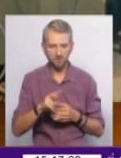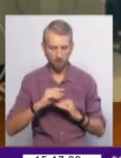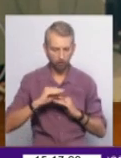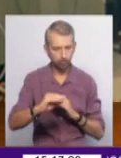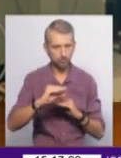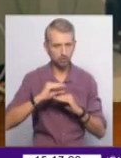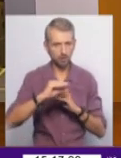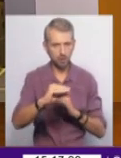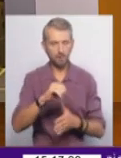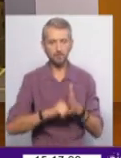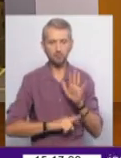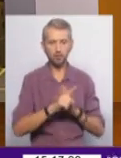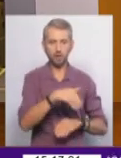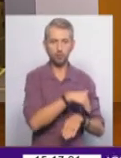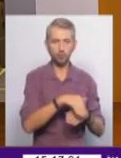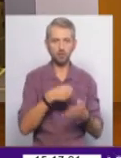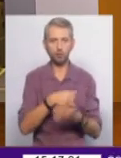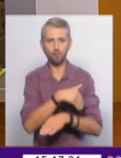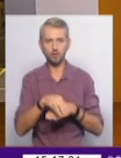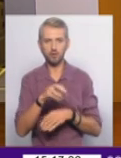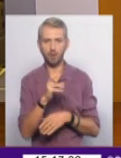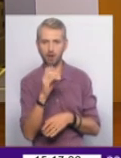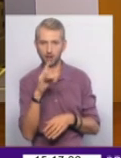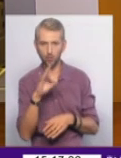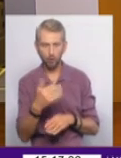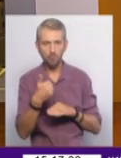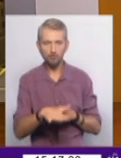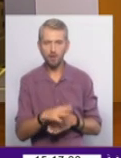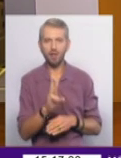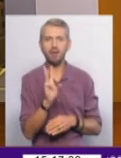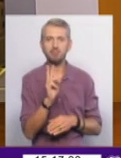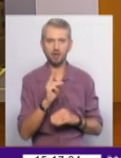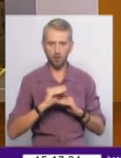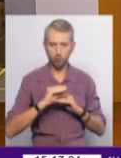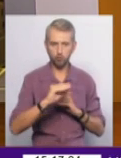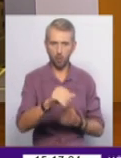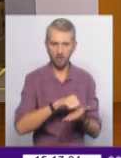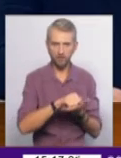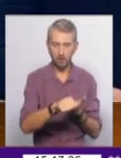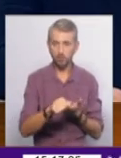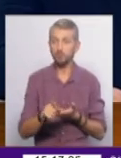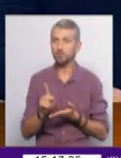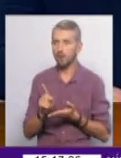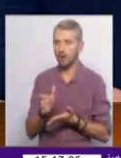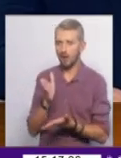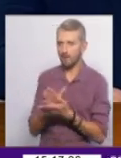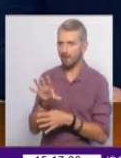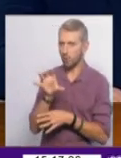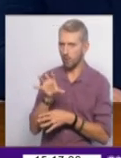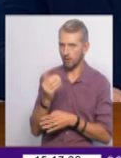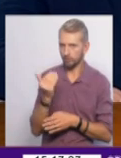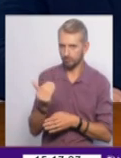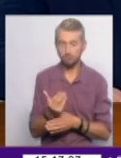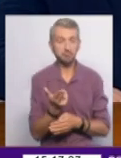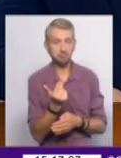початку вулиці і до вулиці Макаренко поклали вже 3-й фінальний слой асфальту на сьогоднішній день. До речі, навіть якщо вибрається фотокартки, які можуть це продемонструвати. Будь ласка,